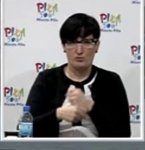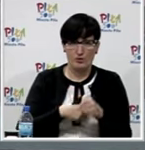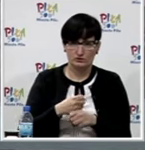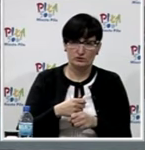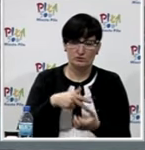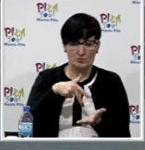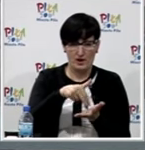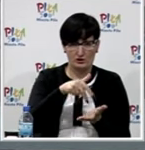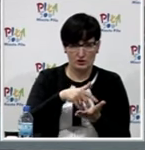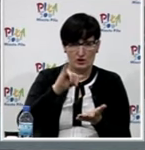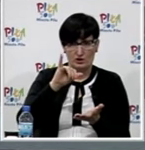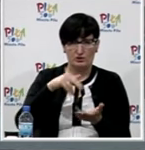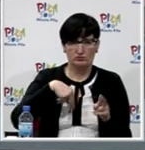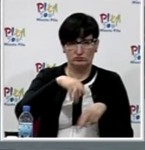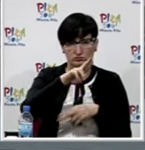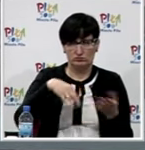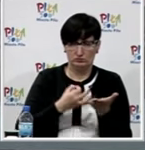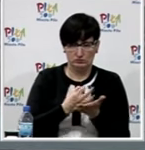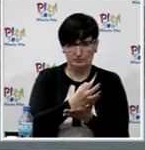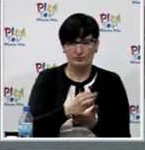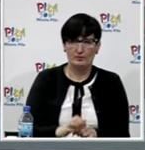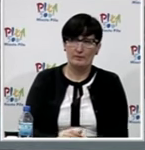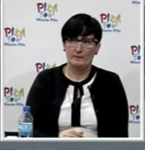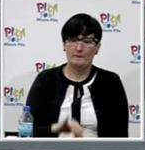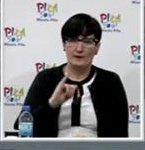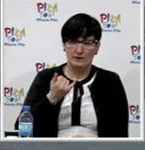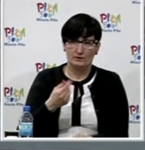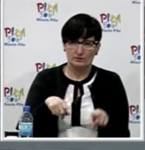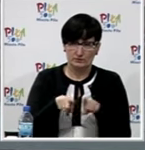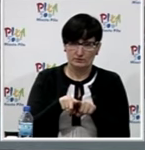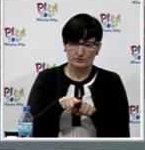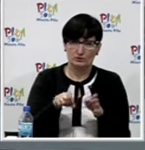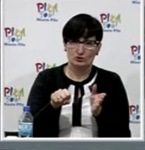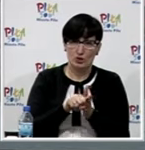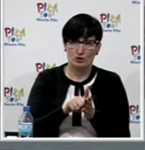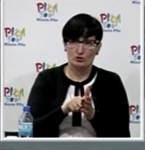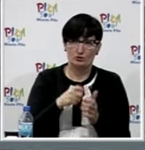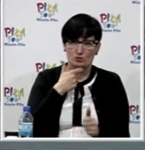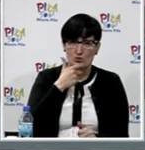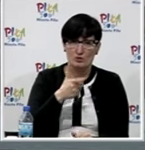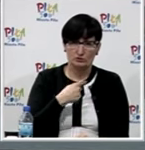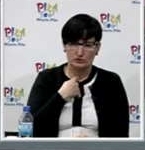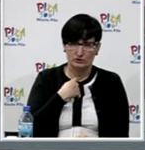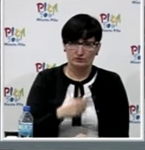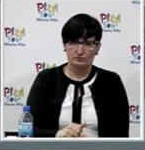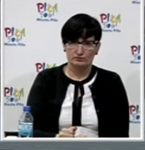jezdnym przejechanie tam pojazdów, jak również do zgłoszenia